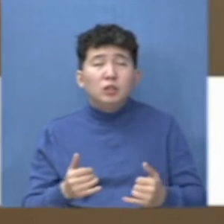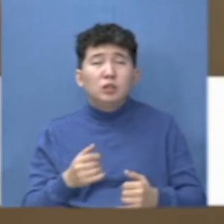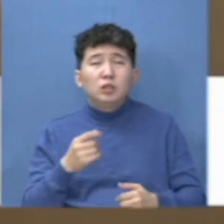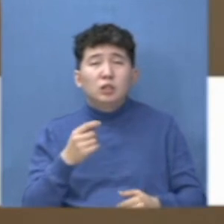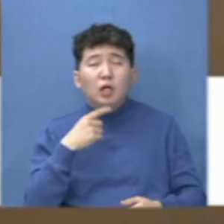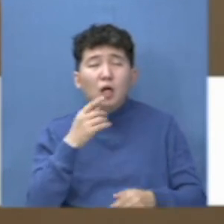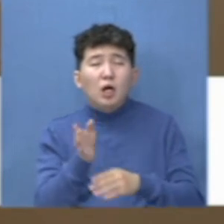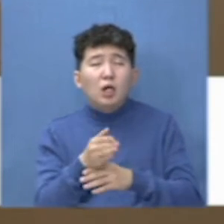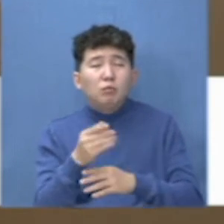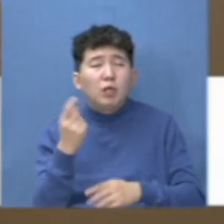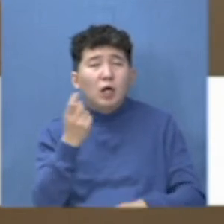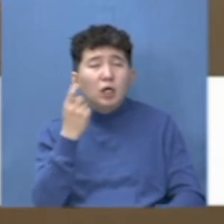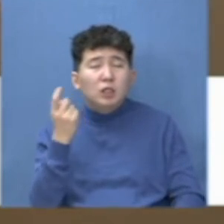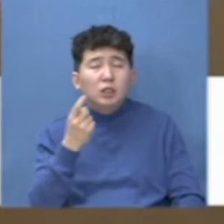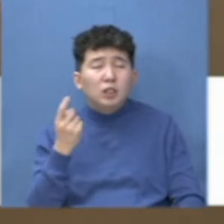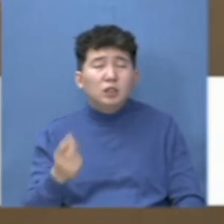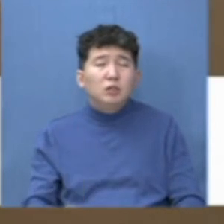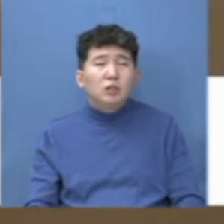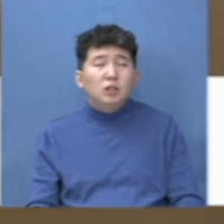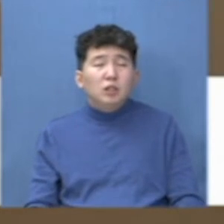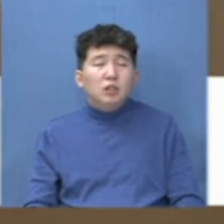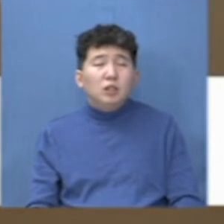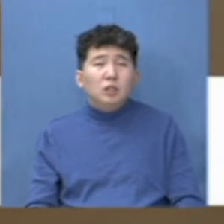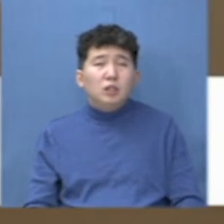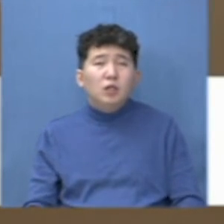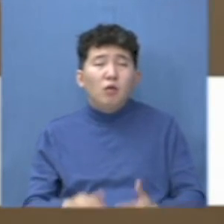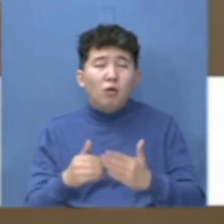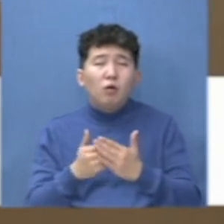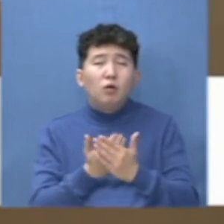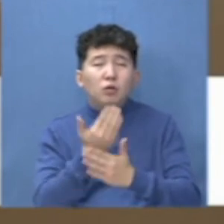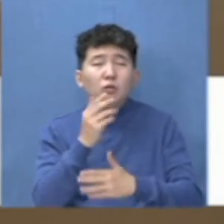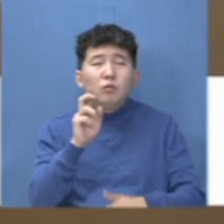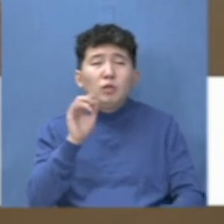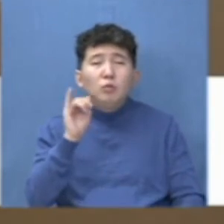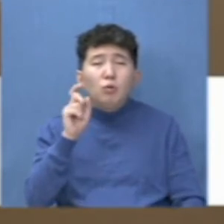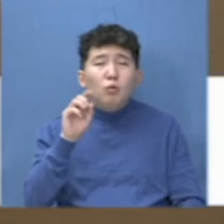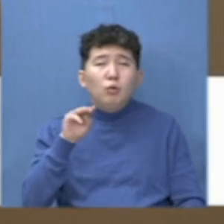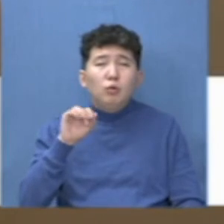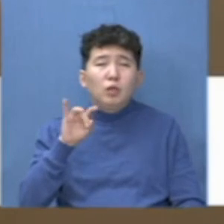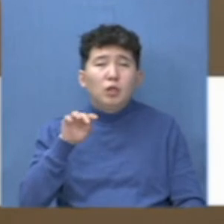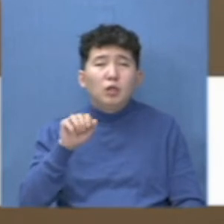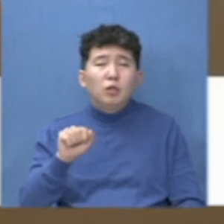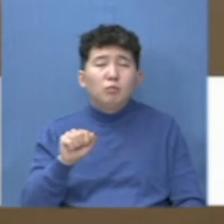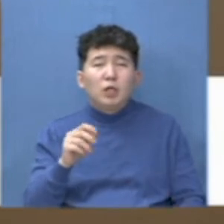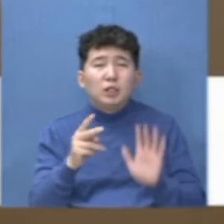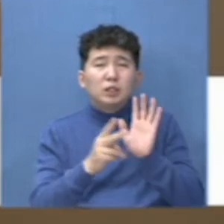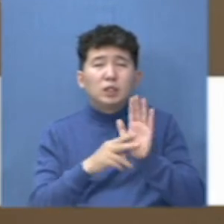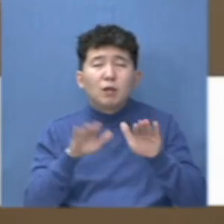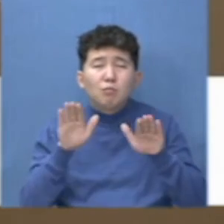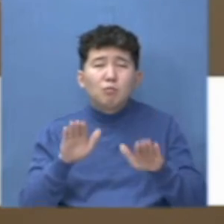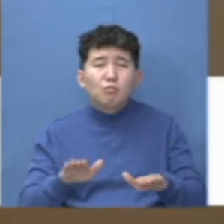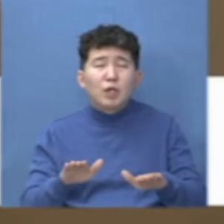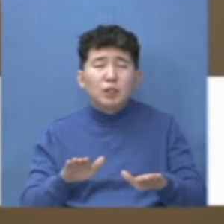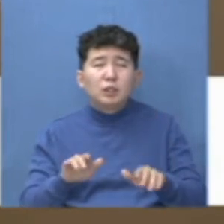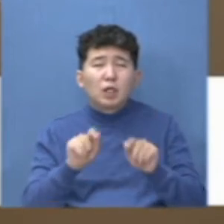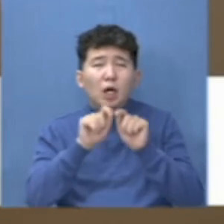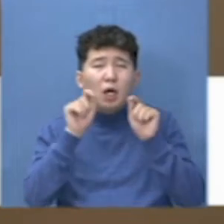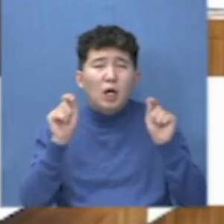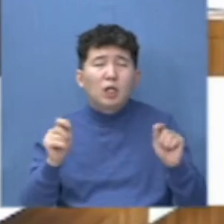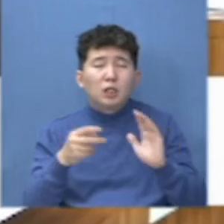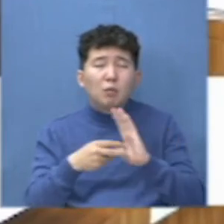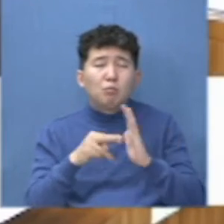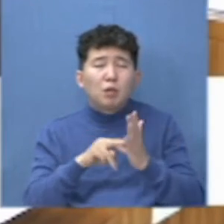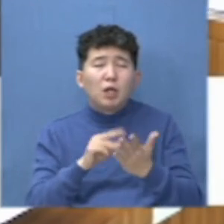шаруашылықтар арқылы іске асырылмақ. Жаңа шаруашылықтарды Бұқтырма су қоймасындағы 7 учаскеде іске қосу жоспарда